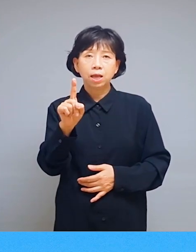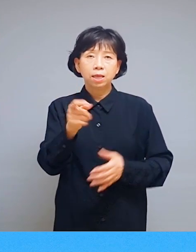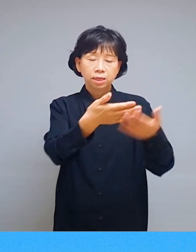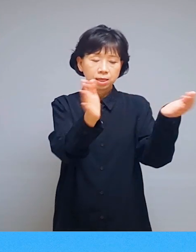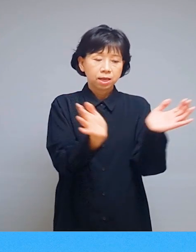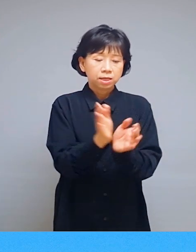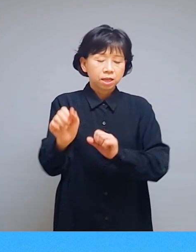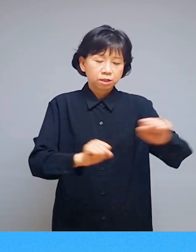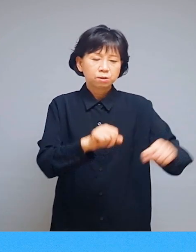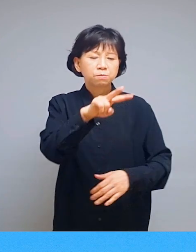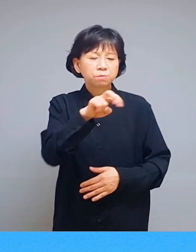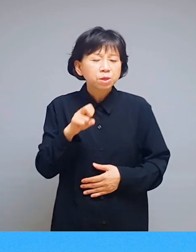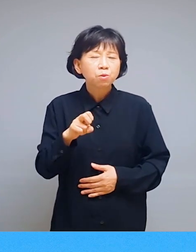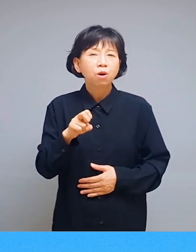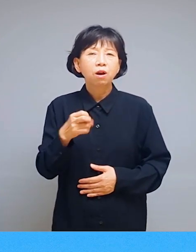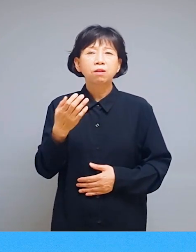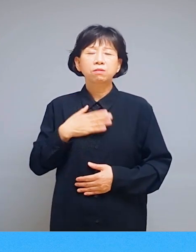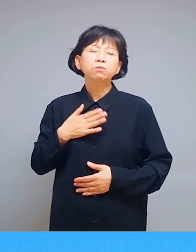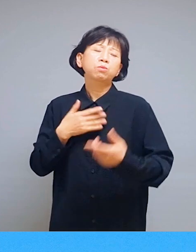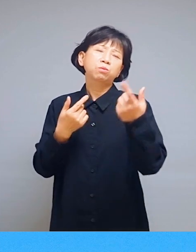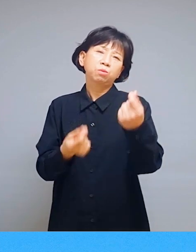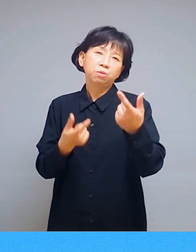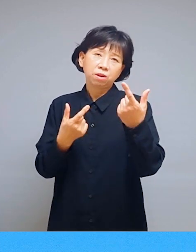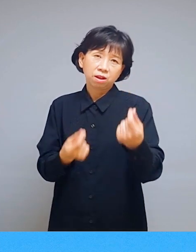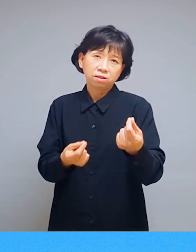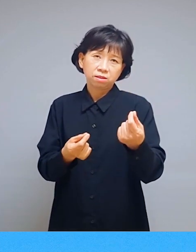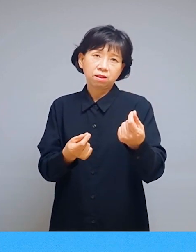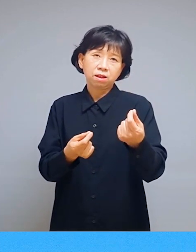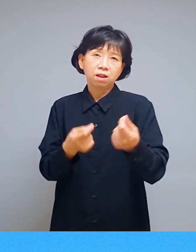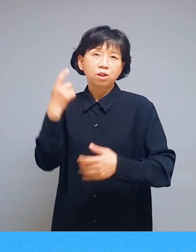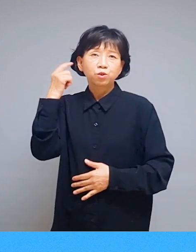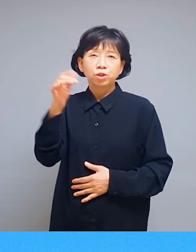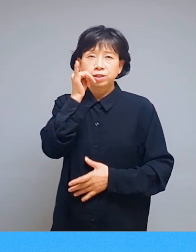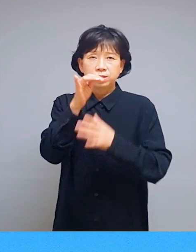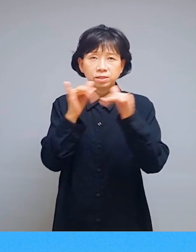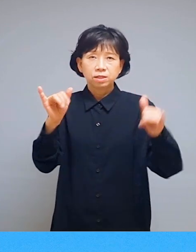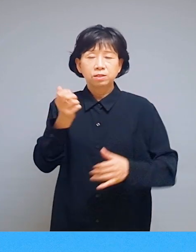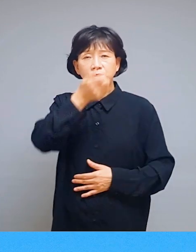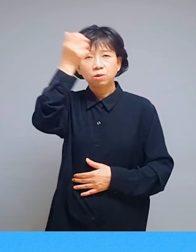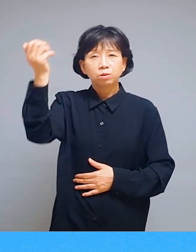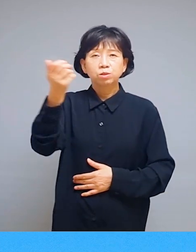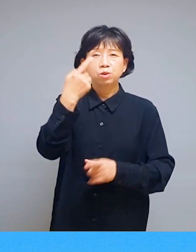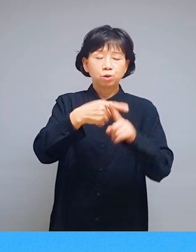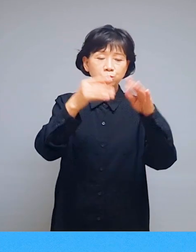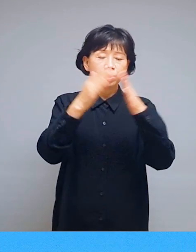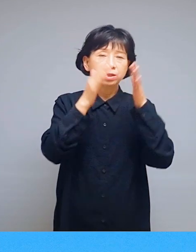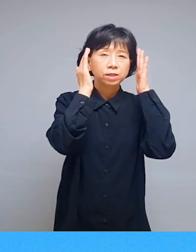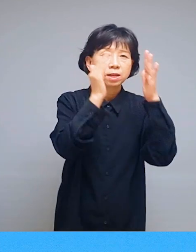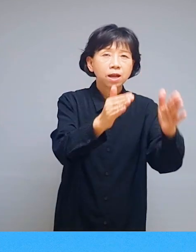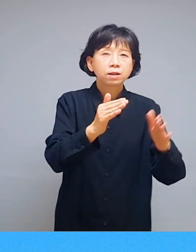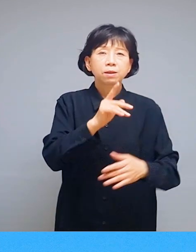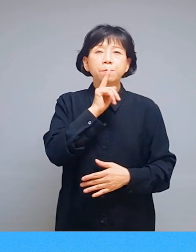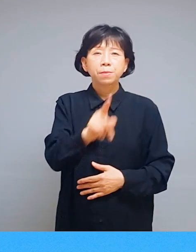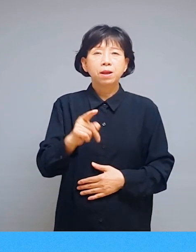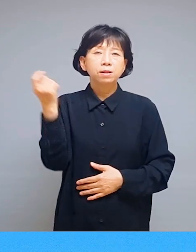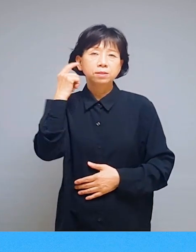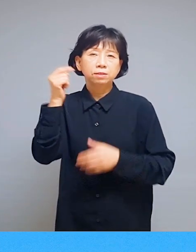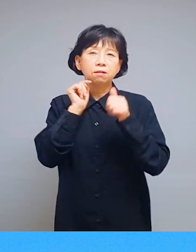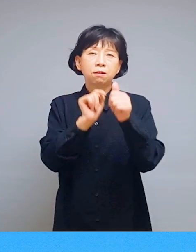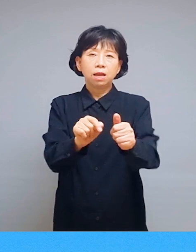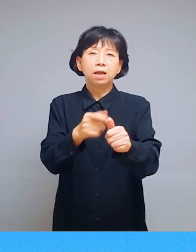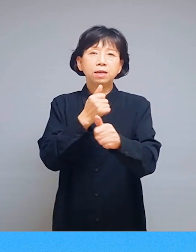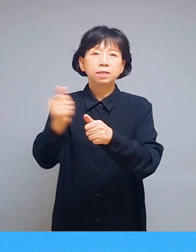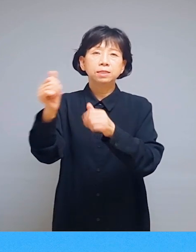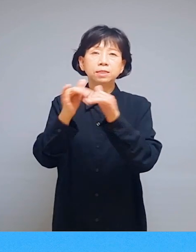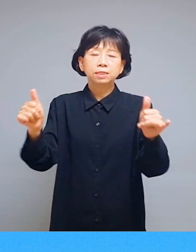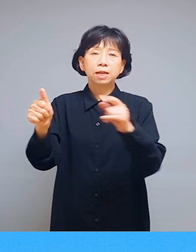미워하는도다. 나도 이것을 미워하노라. 같이 읽습니다. 귀 있는 자는 성령이 교회들에게 하시는 말씀을